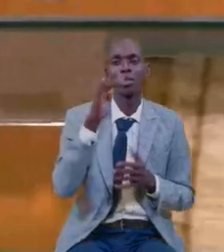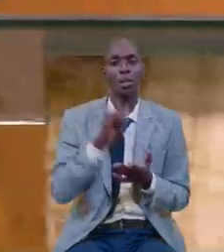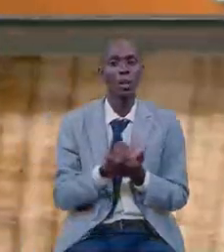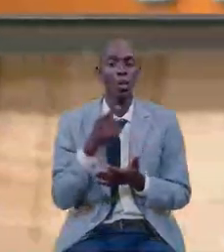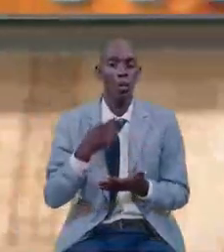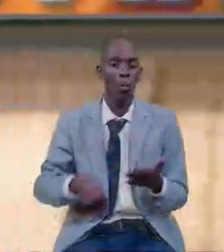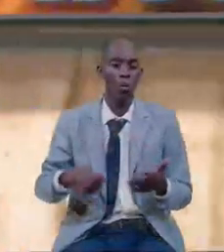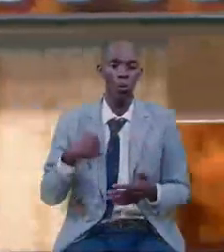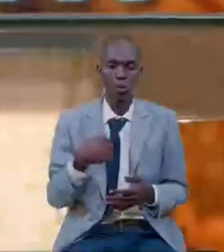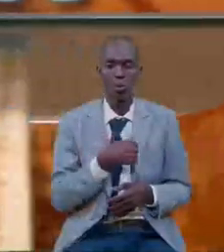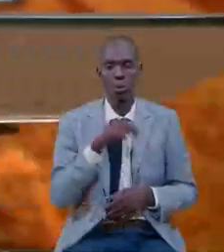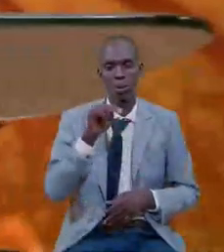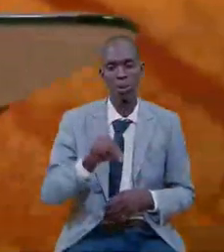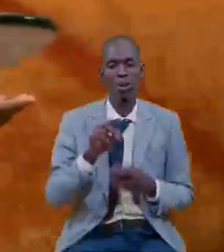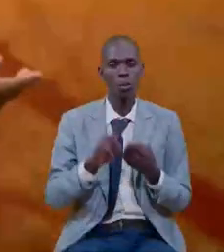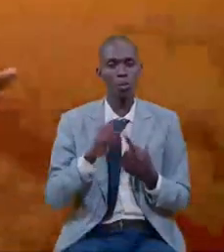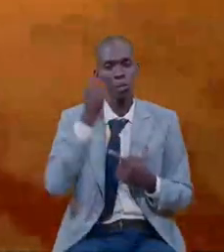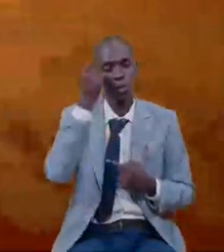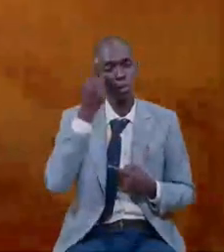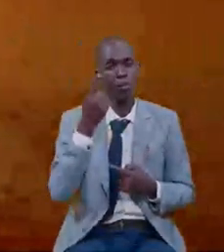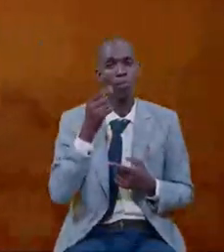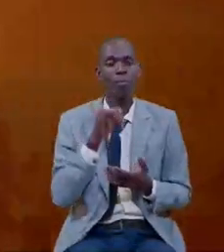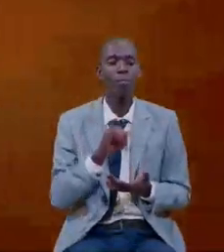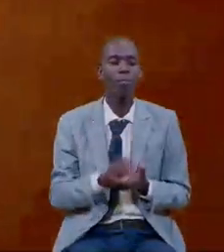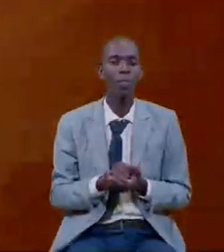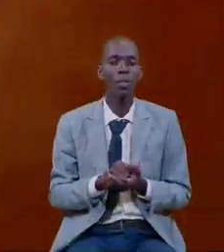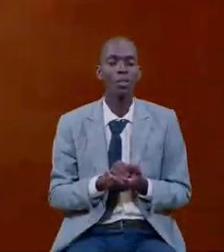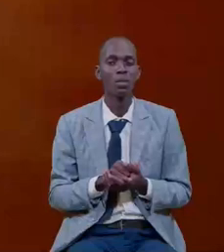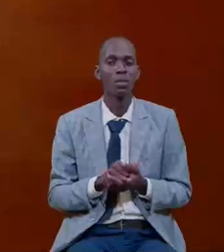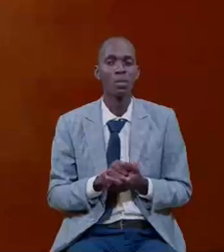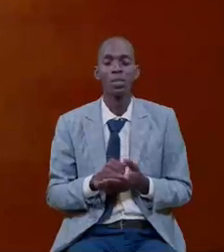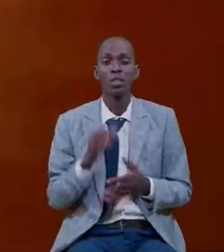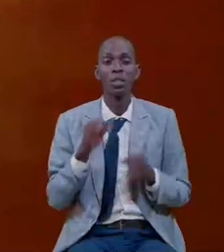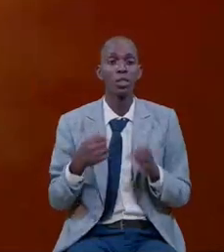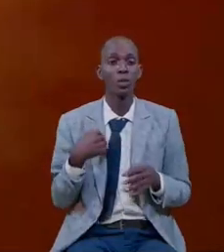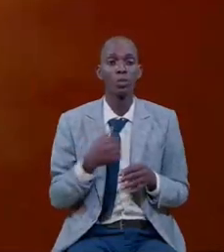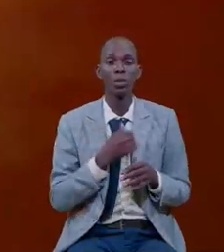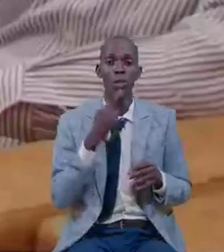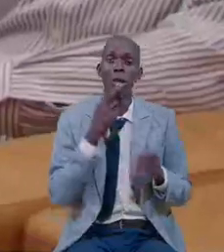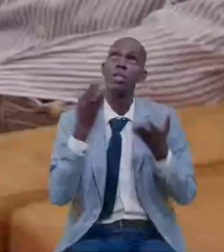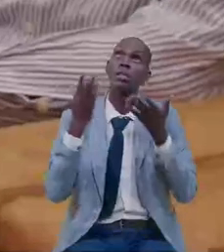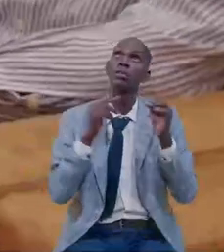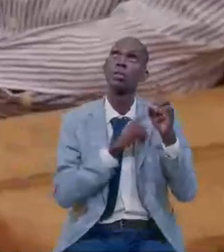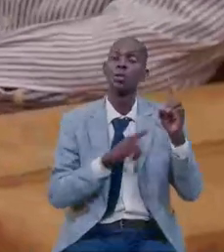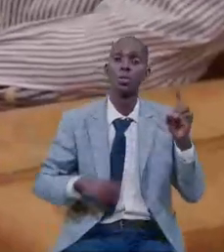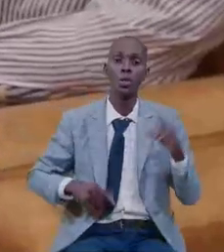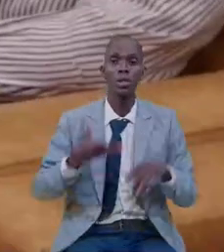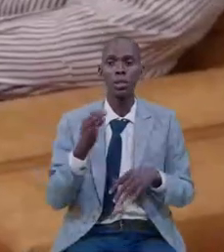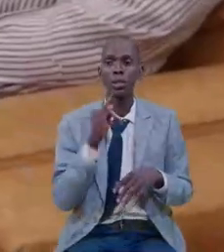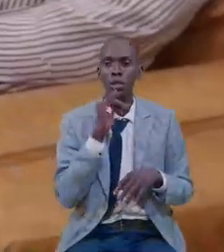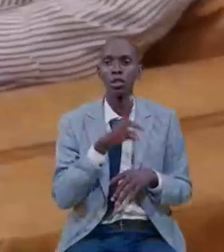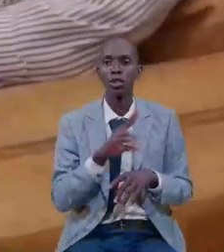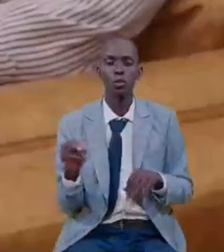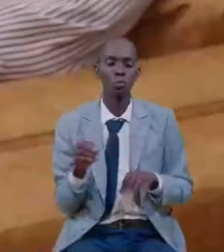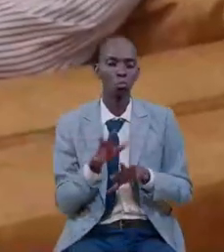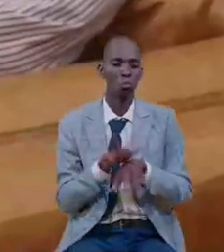Alors, c'est ce que nous devons comprendre, que si nous servons le Seigneur, il n'y a pas d'hypocrisie, il n'y a pas de dissimulation,